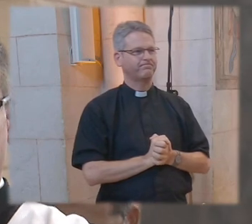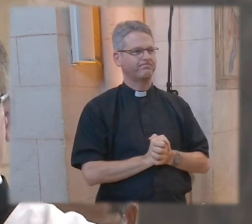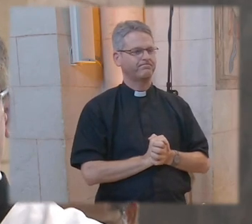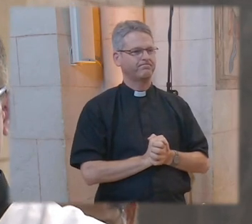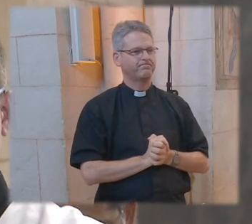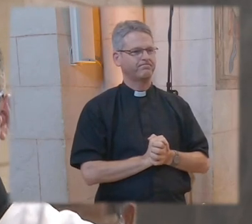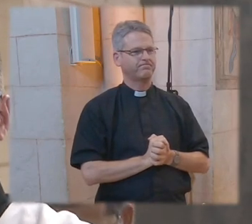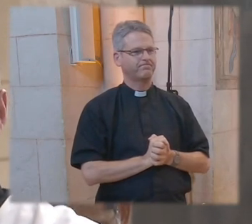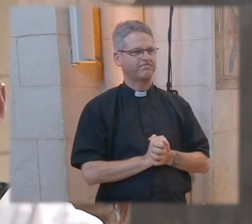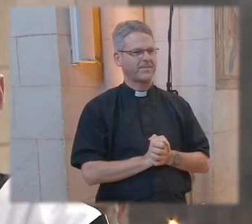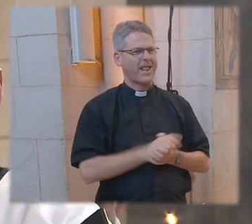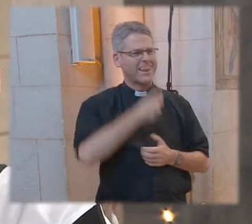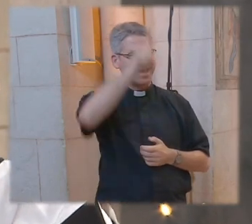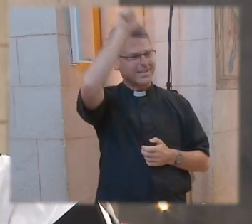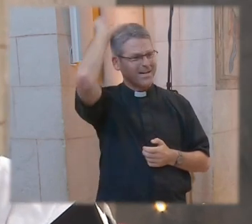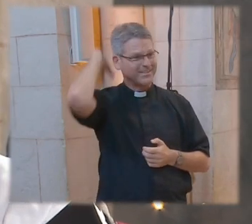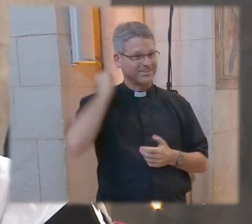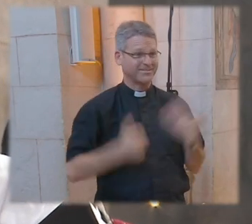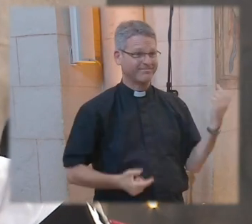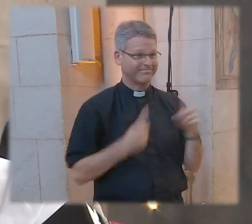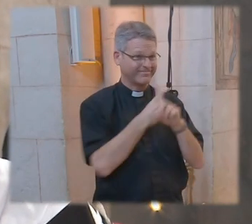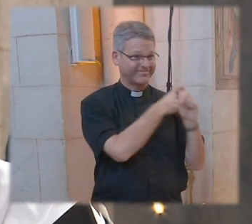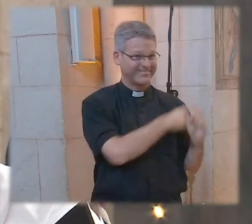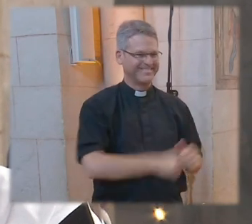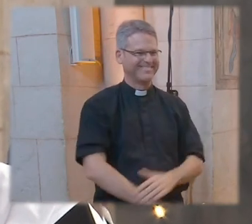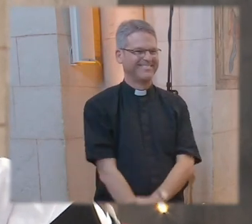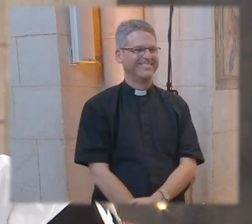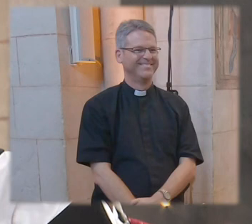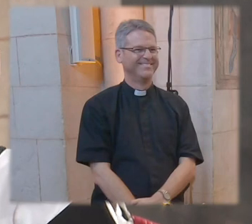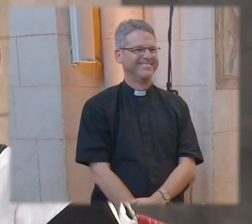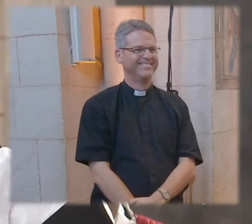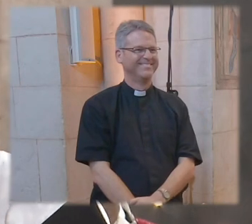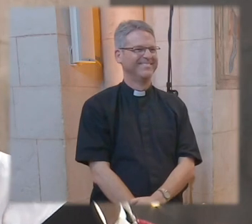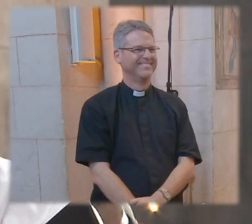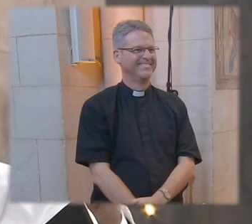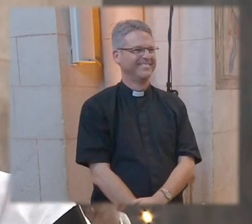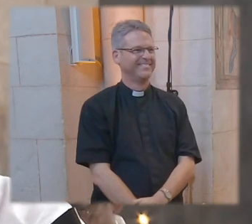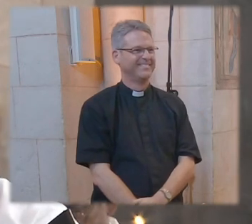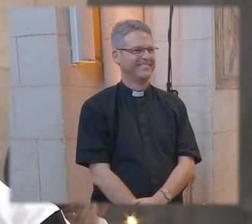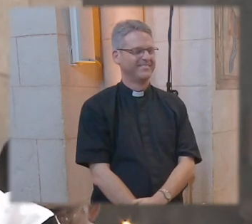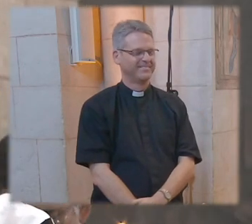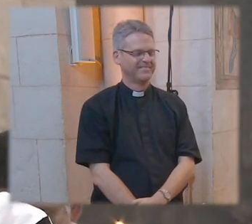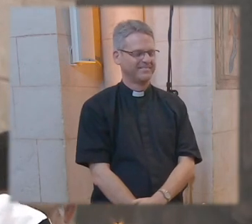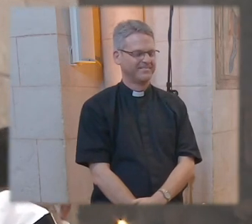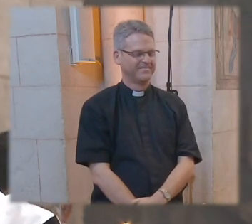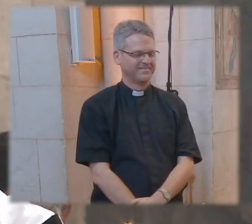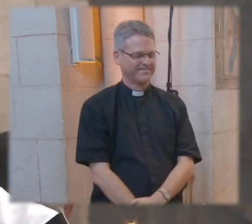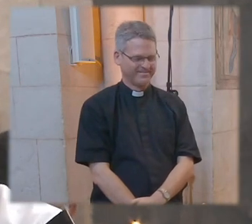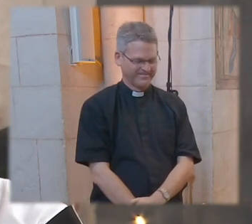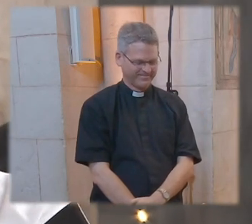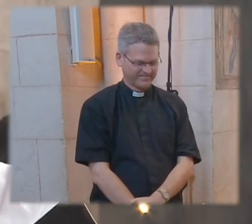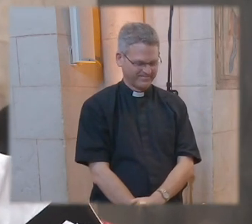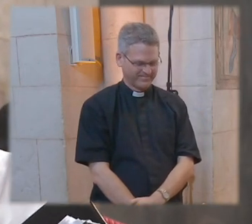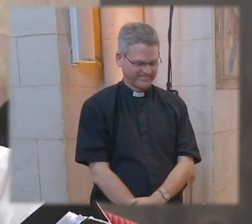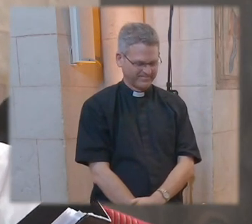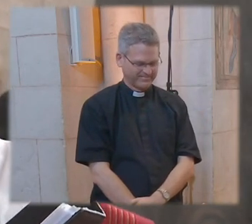Nos vota fratris nostri Georgi Petzing, indem wir die Bitten unseres Bruders Georg Petzing, Bischof von Limburg, und viele